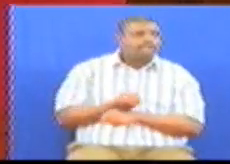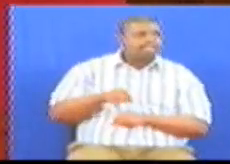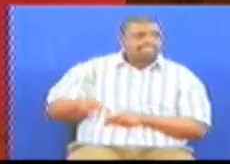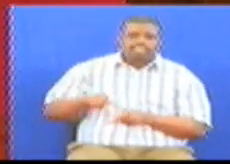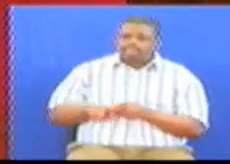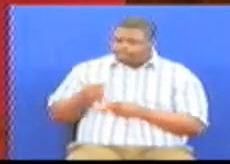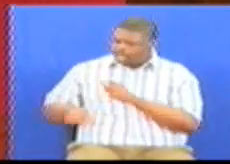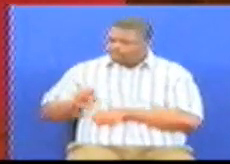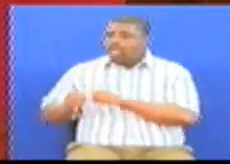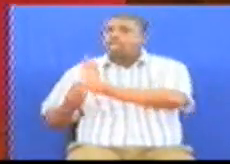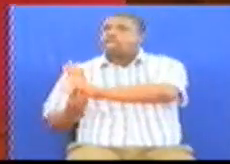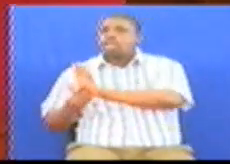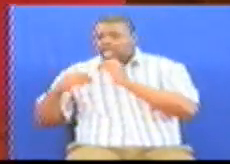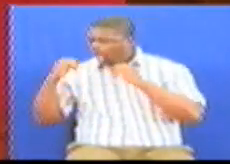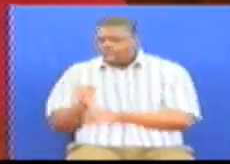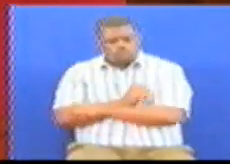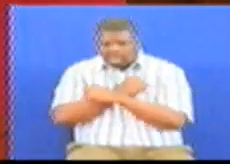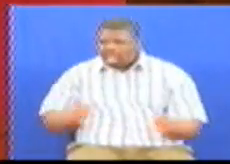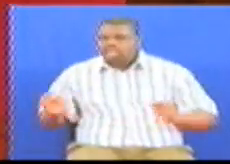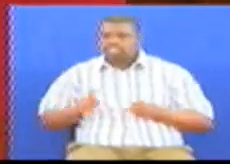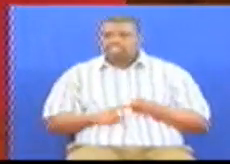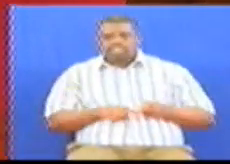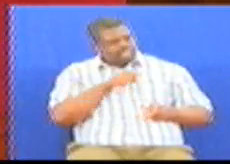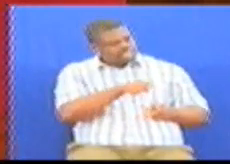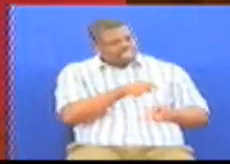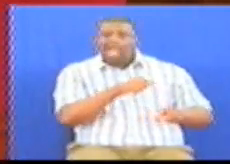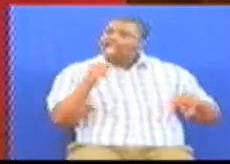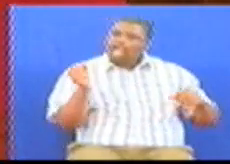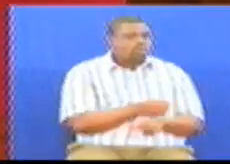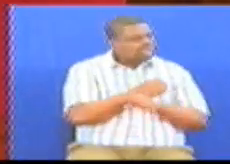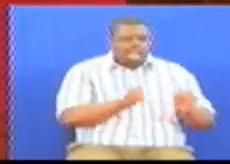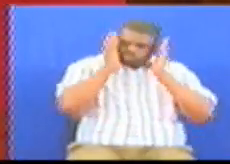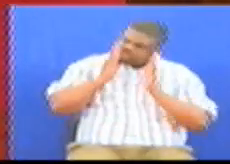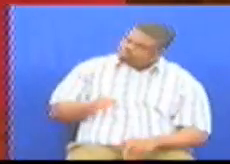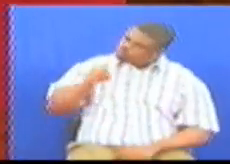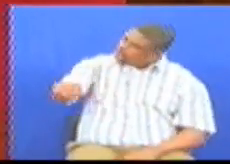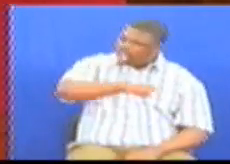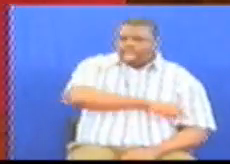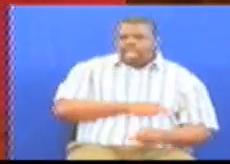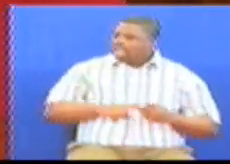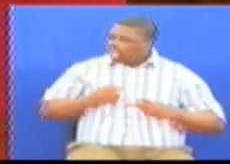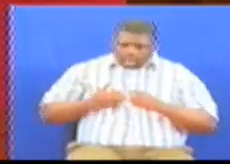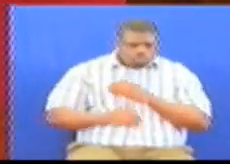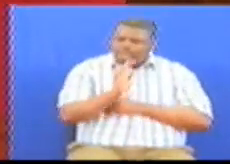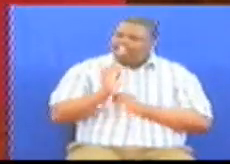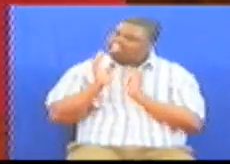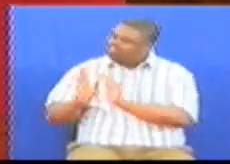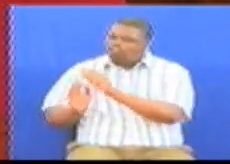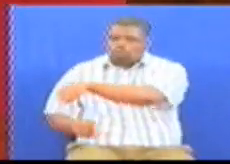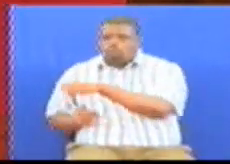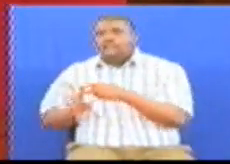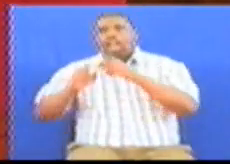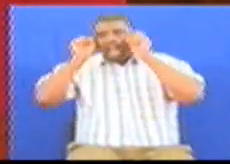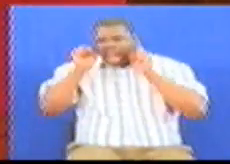maabara 8? Haiwezekani. Hii haiwezekani mheshimiwa Jafo. Hatuendi hivyo.